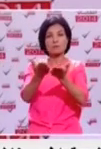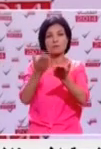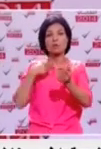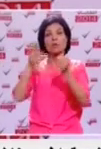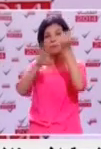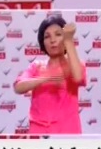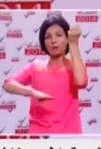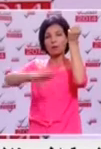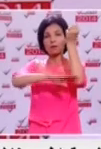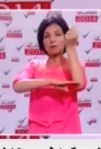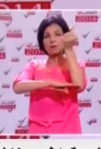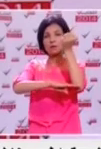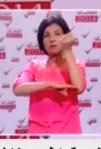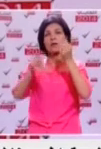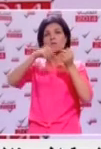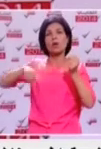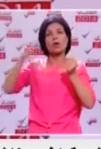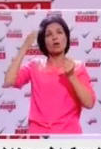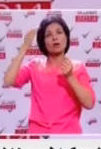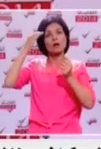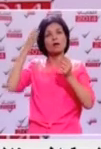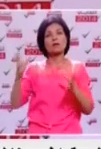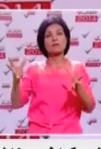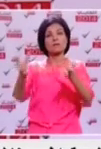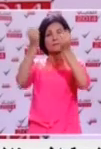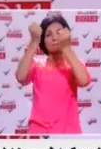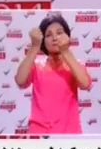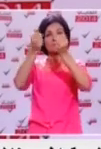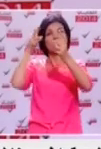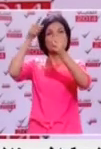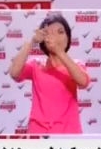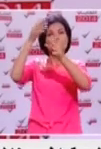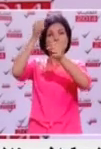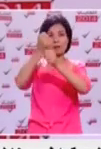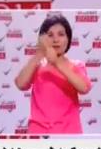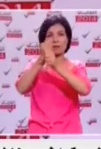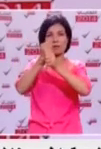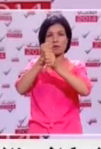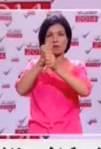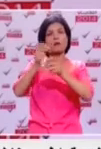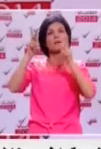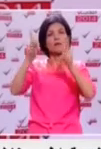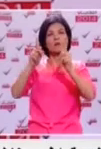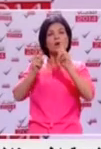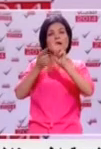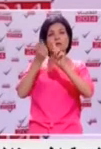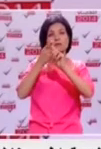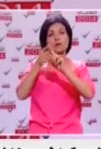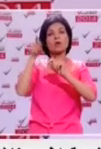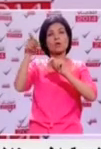والقائمة على اقتناع الجميع باعتناق مفهوم العمل قيمة أساسية